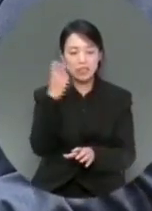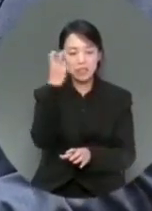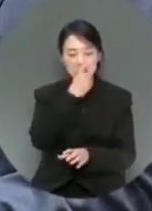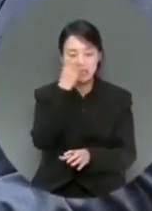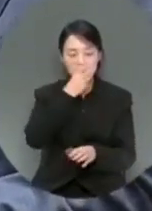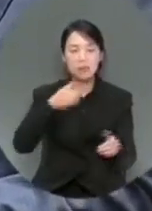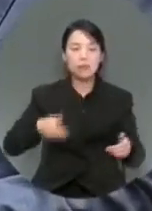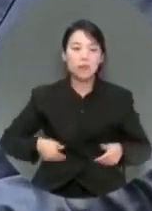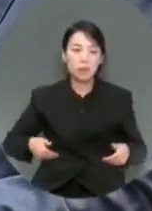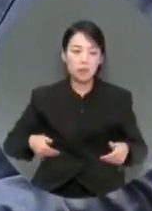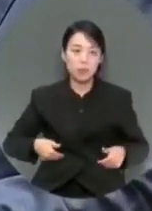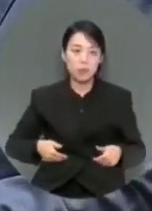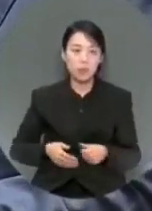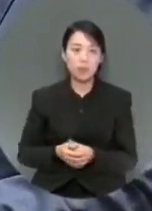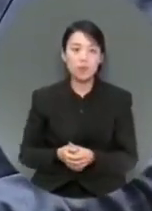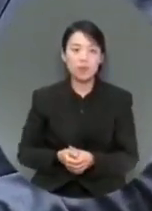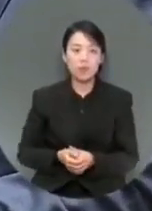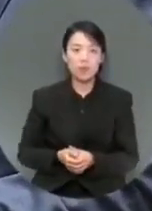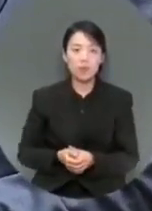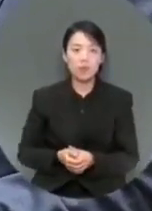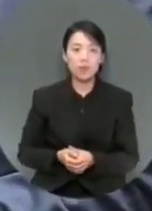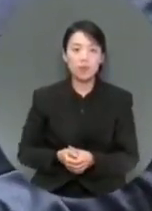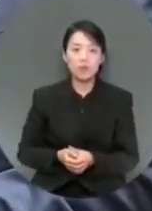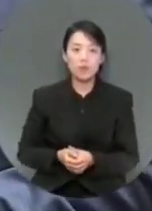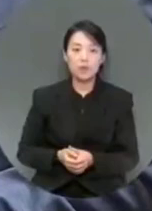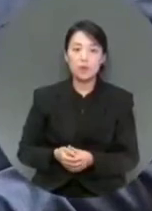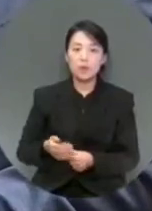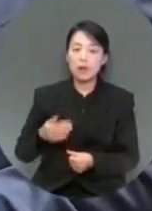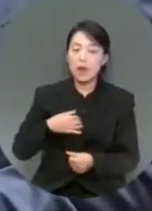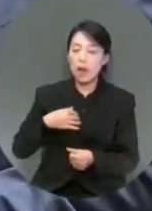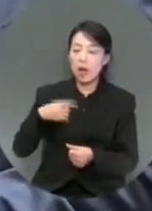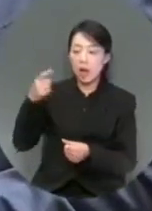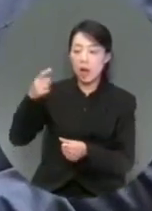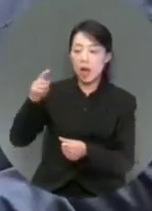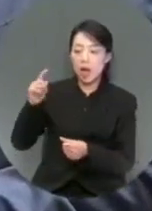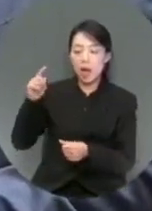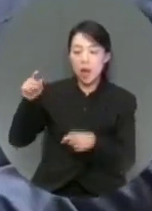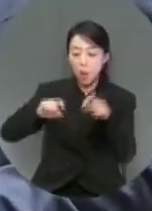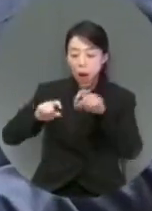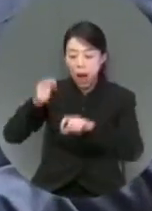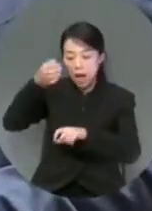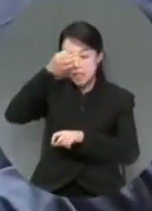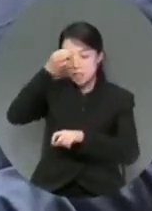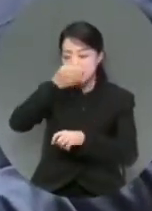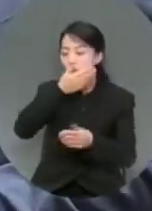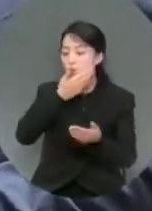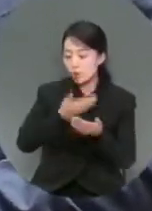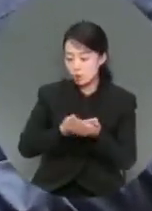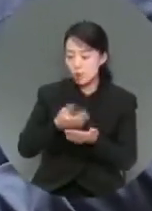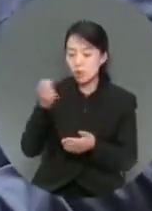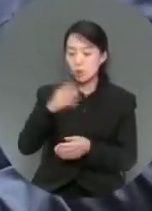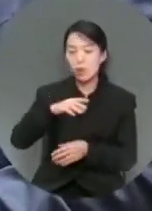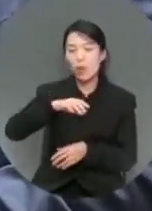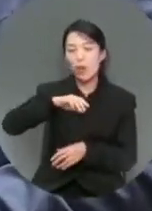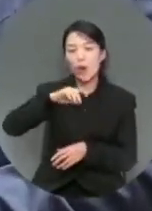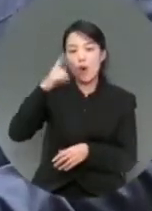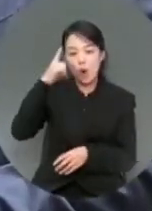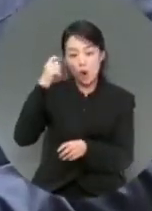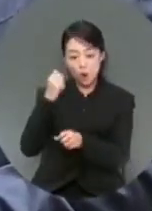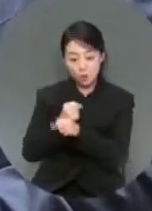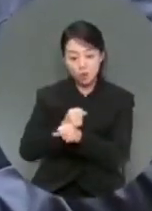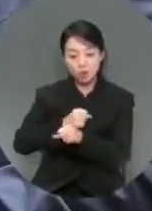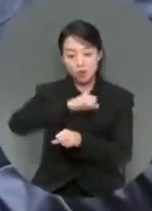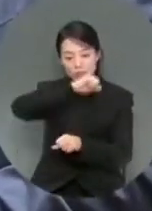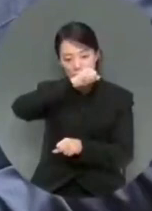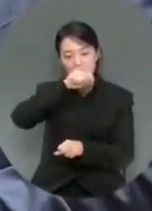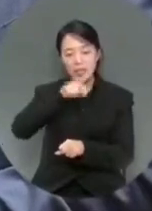생각하는데 그렇게 하실 겁니까? 의미가 부처하고 과학기술의 중요성, 대한민국이 미래를 열어가는 R&D의 필요성, 그거는 뭐 시간이 없으니까